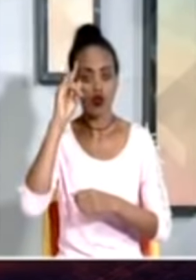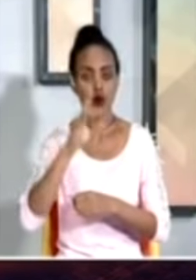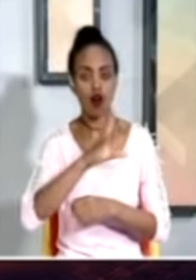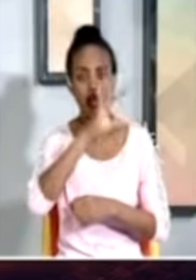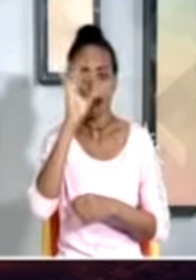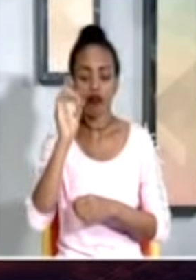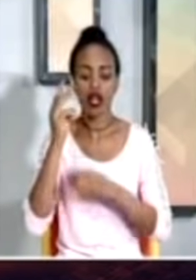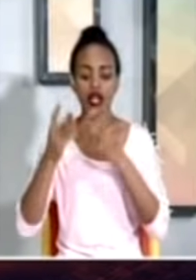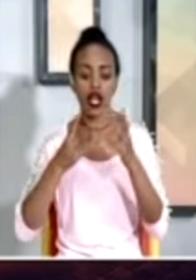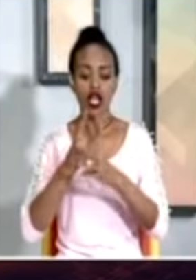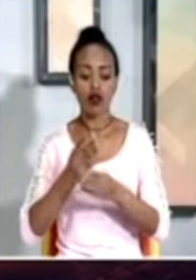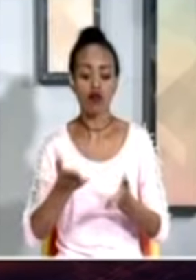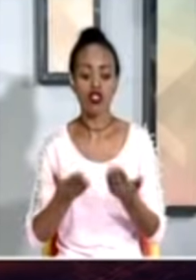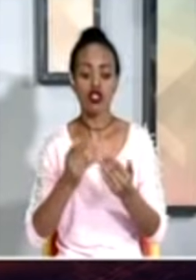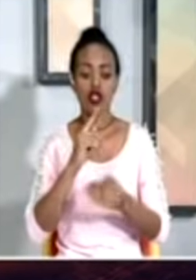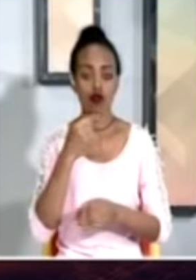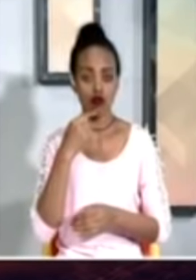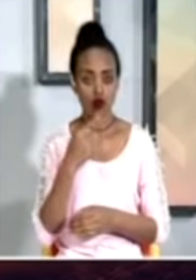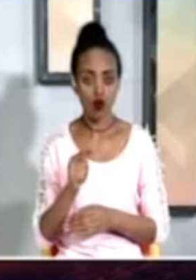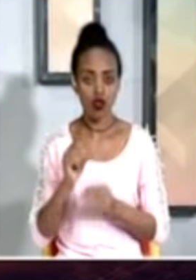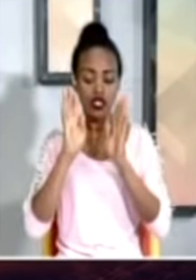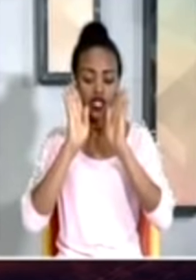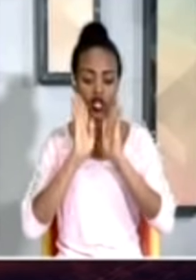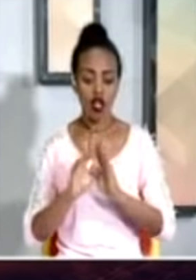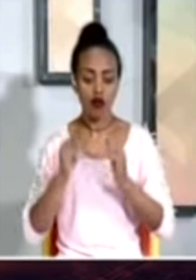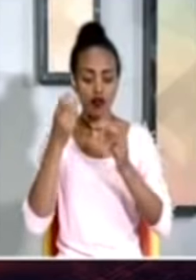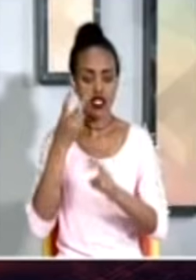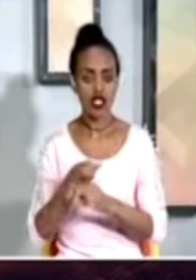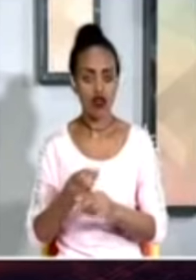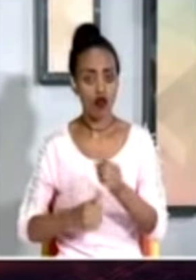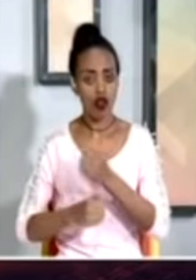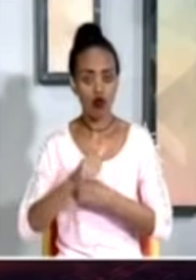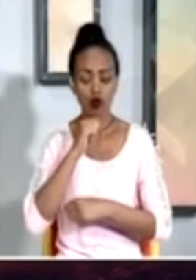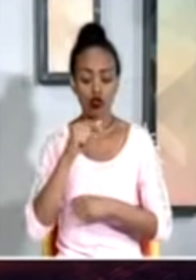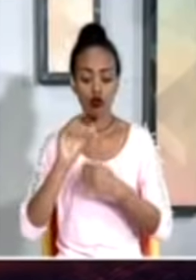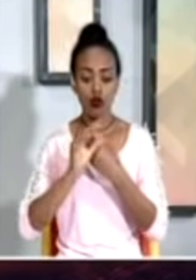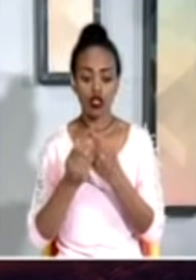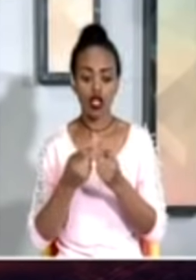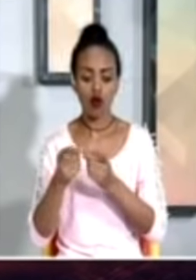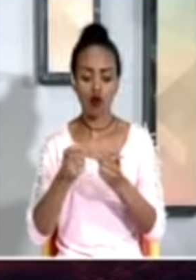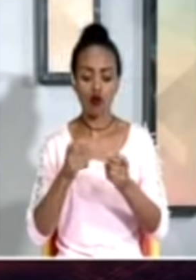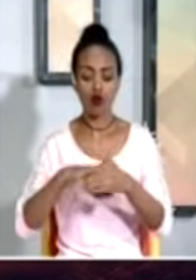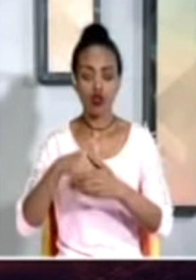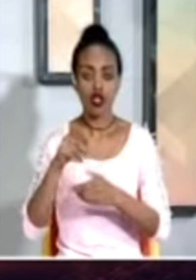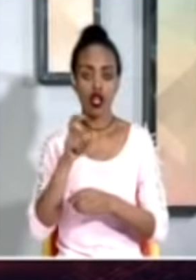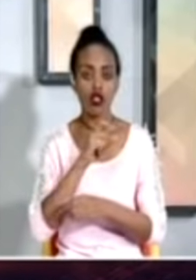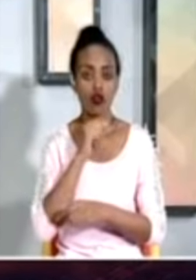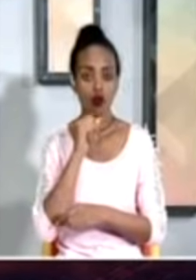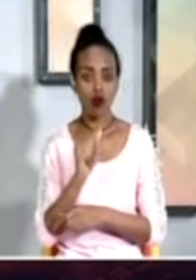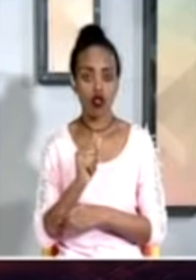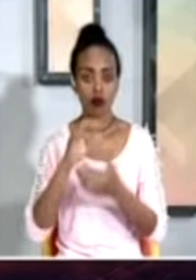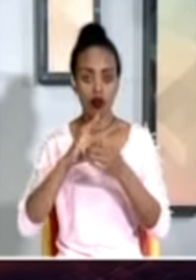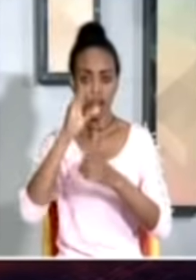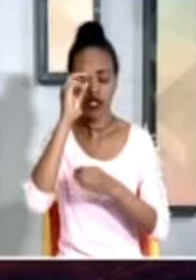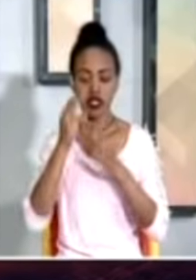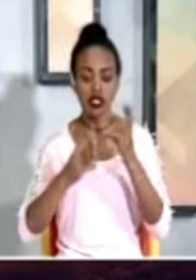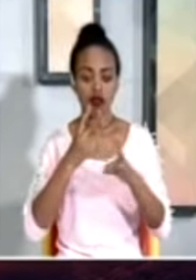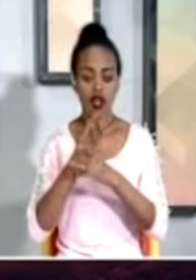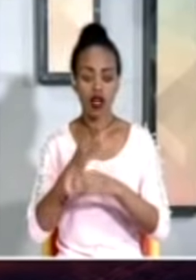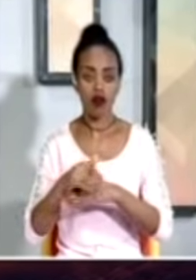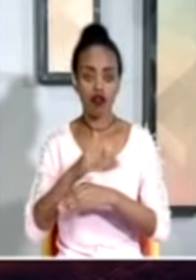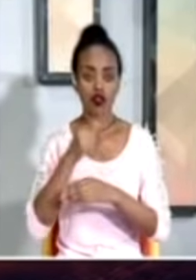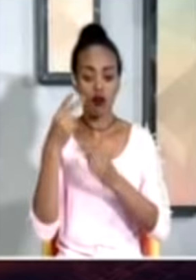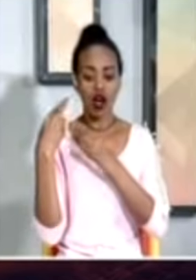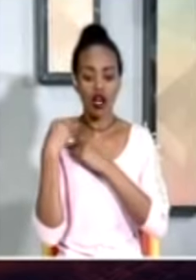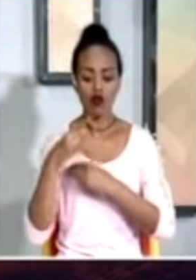ዓለምን ዝተርፍ እዩ ዝበሉ እቶም ፕረዚደንት ሰላማውያን ብዝኸፍአ ከይህሰይን እቲ ኩነታት ካብ ቁፅፅር ወፃኢ ከይኸውንን ማሕበረሰብ ሰብ ዓለም ኣብ ልዕሊ እቶም